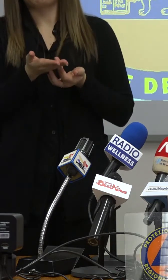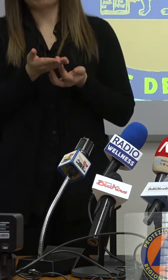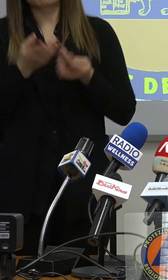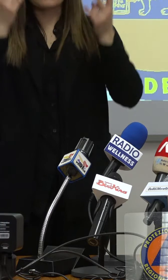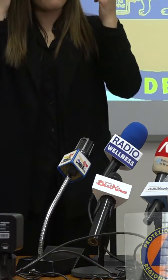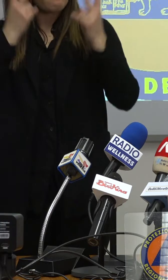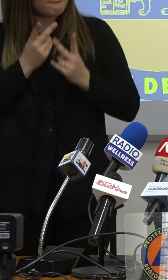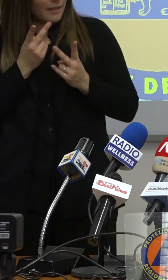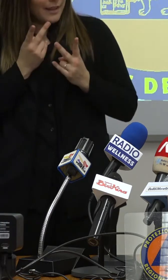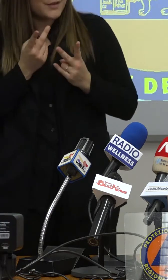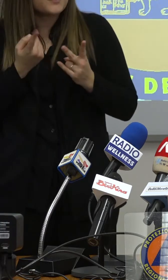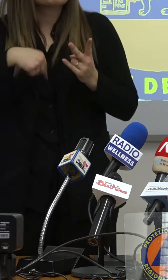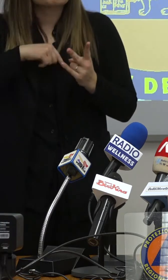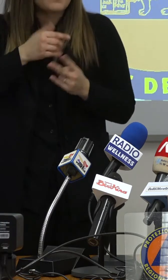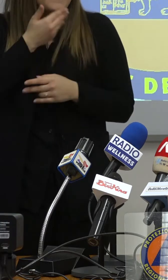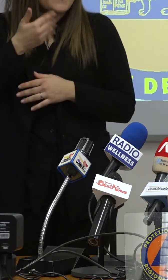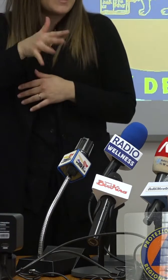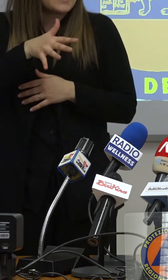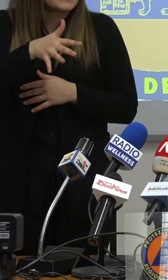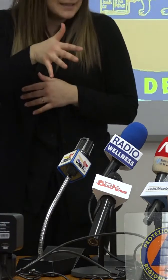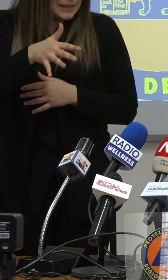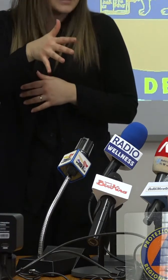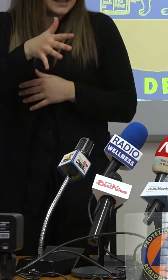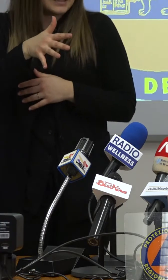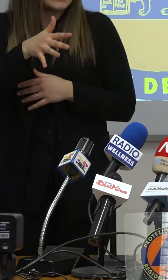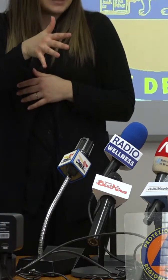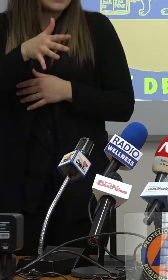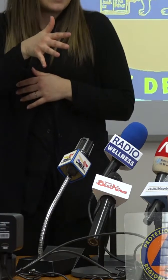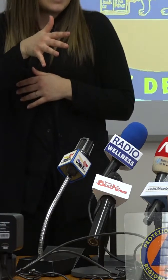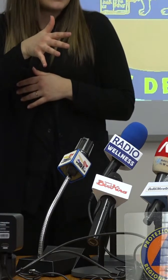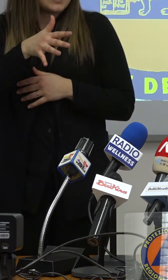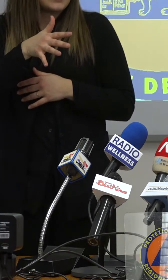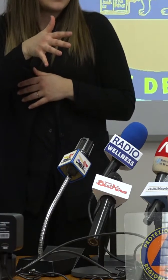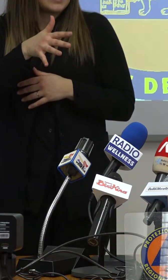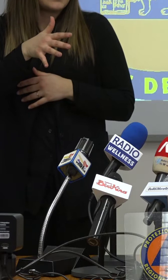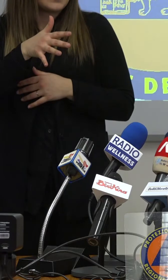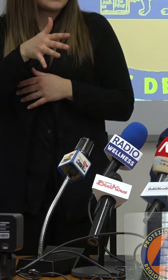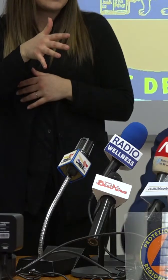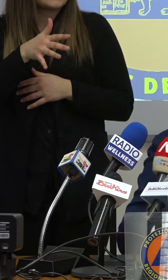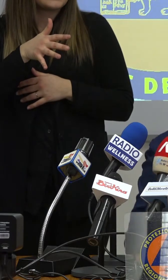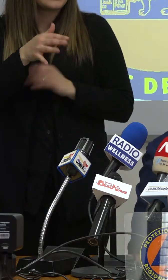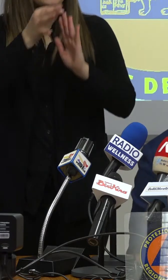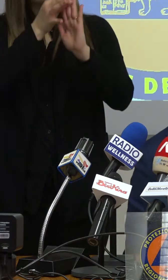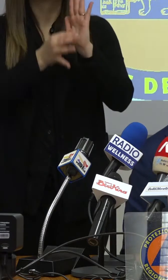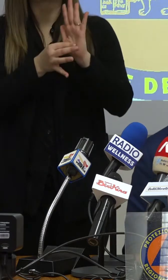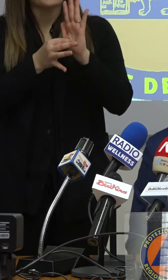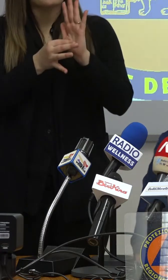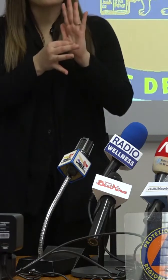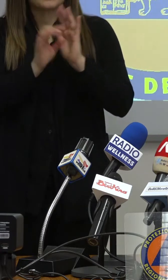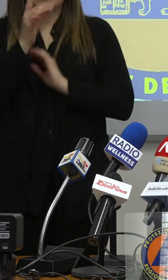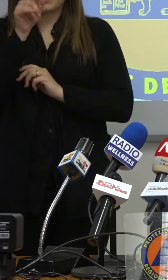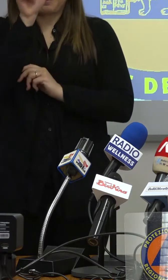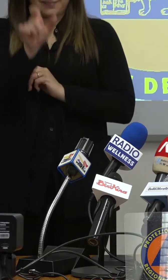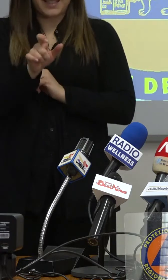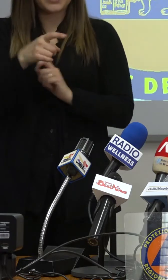tutta probabilità si tornerà al fatto che alla presenza del positivo non si va in quarantena, ma si fa il tampone a tutta la classe